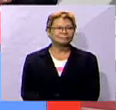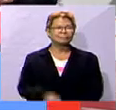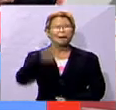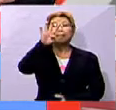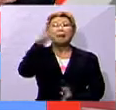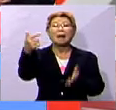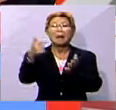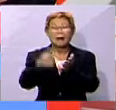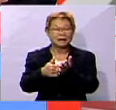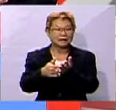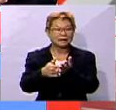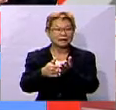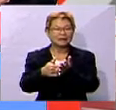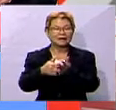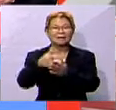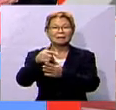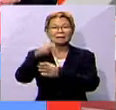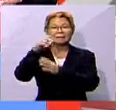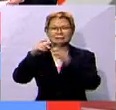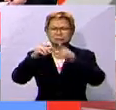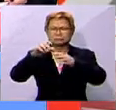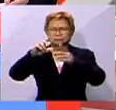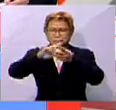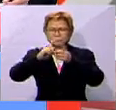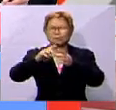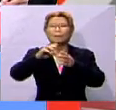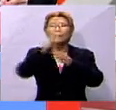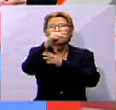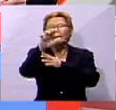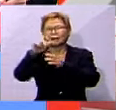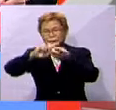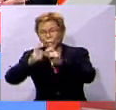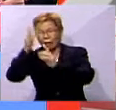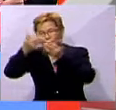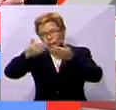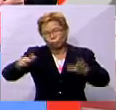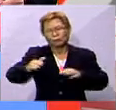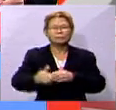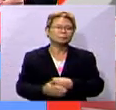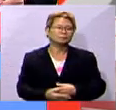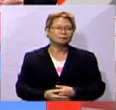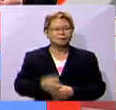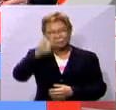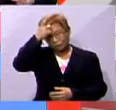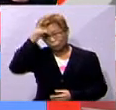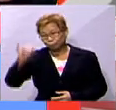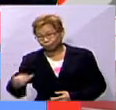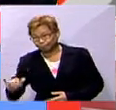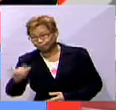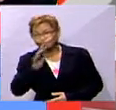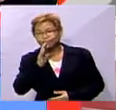4 lagi mara digital akan dibuka dalam tempoh terdekat. Menteri Kemajuan Luar Bandar dan Wilayah Datuk Seri Ismail Sabri Yaakob